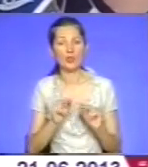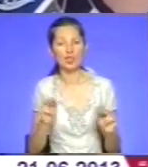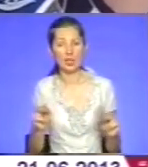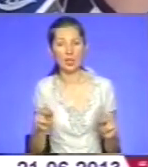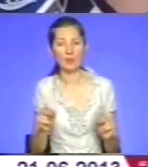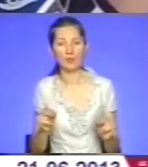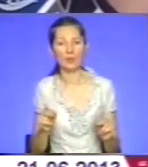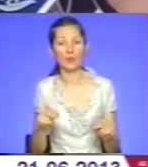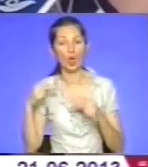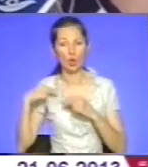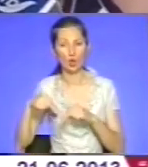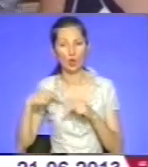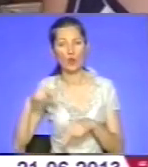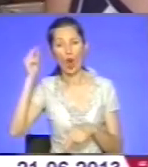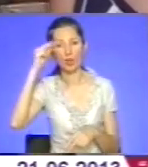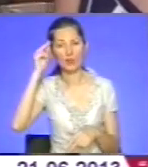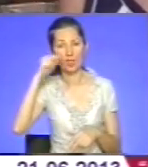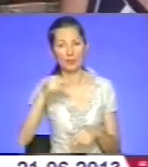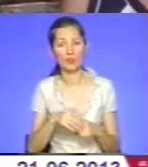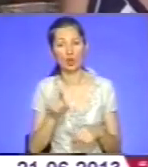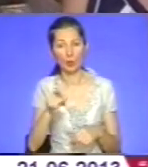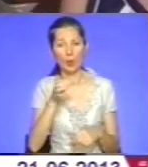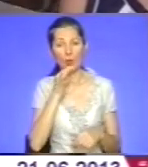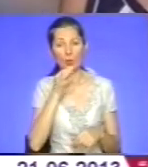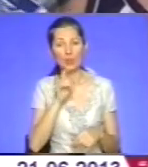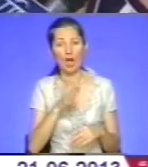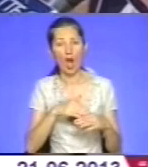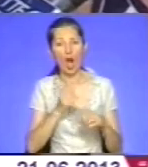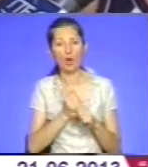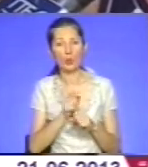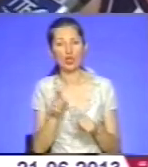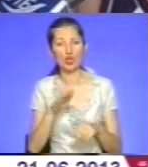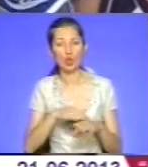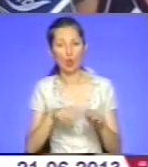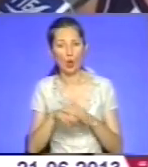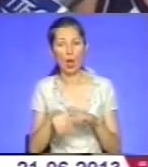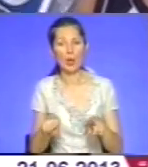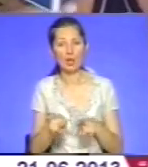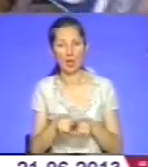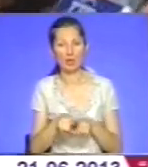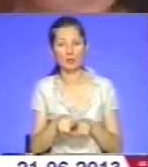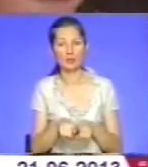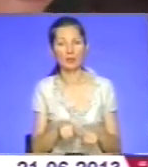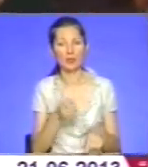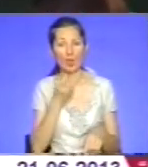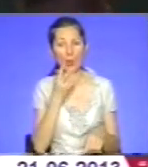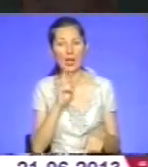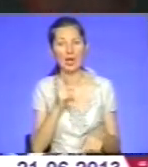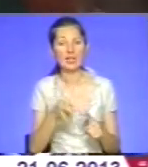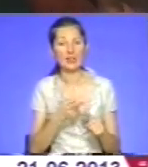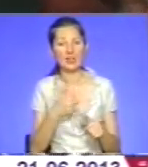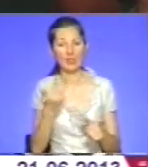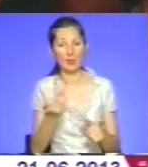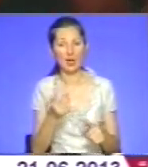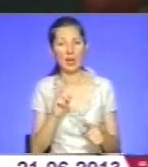вчителем трудового. Тобі подобається робити щось руками, так? Так. Добре. Як звати тебе і ким хочеш